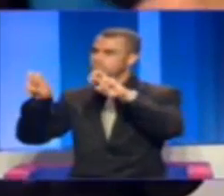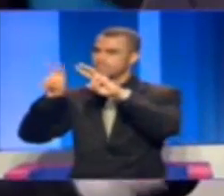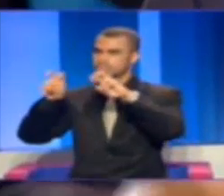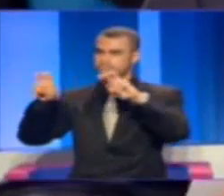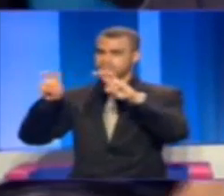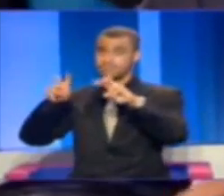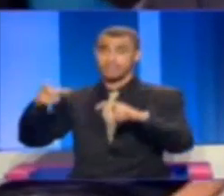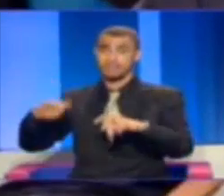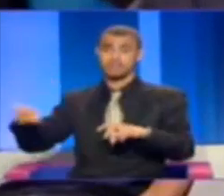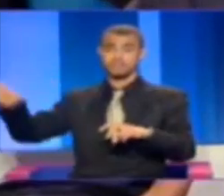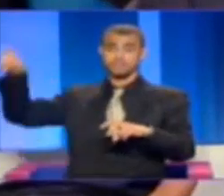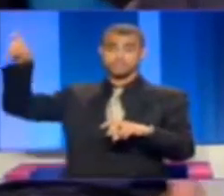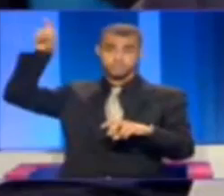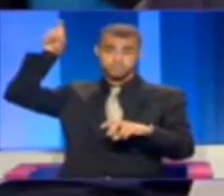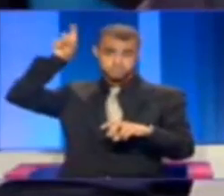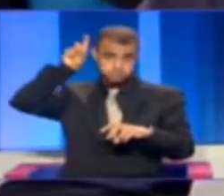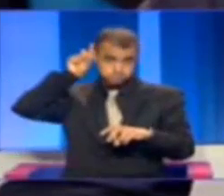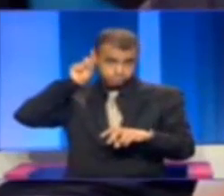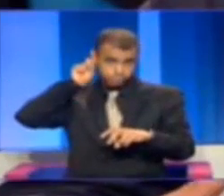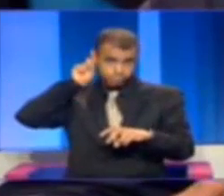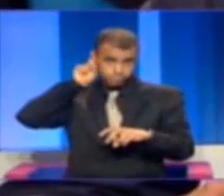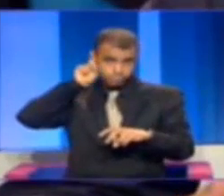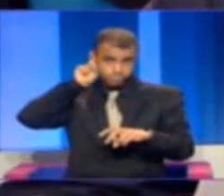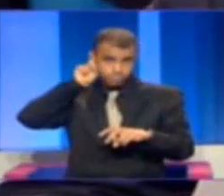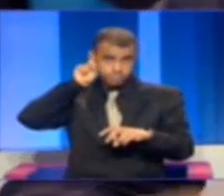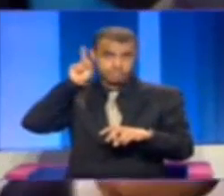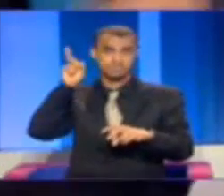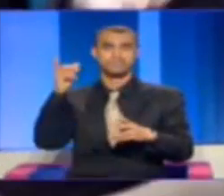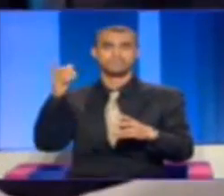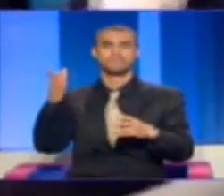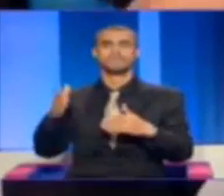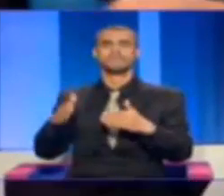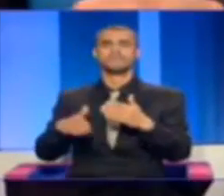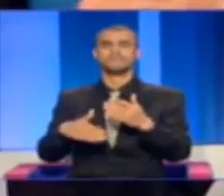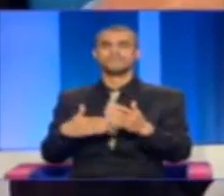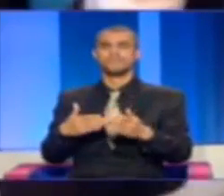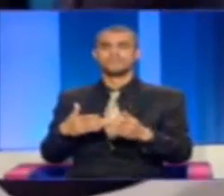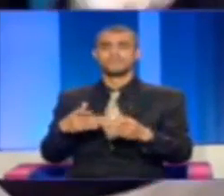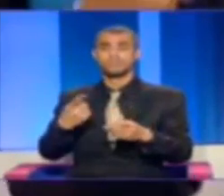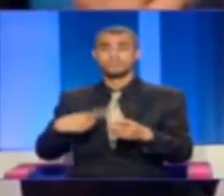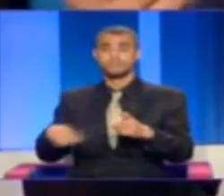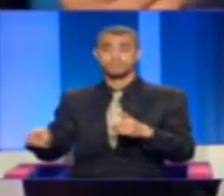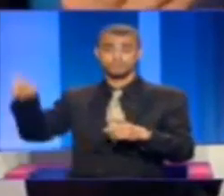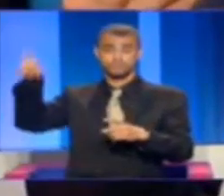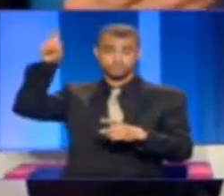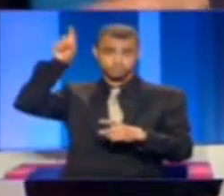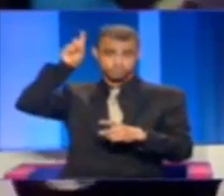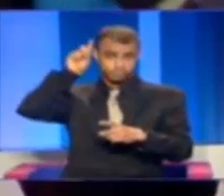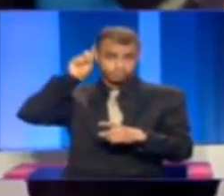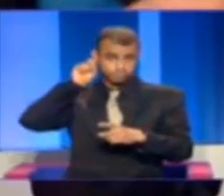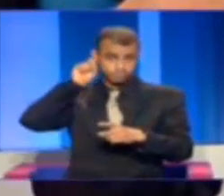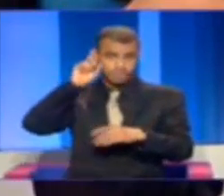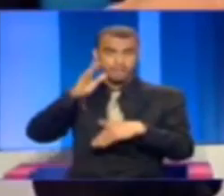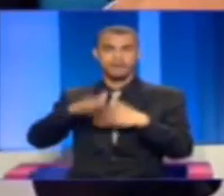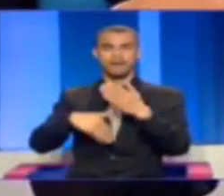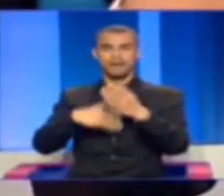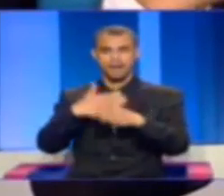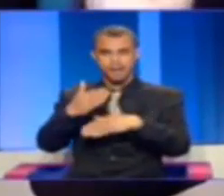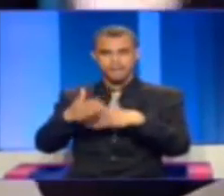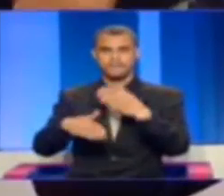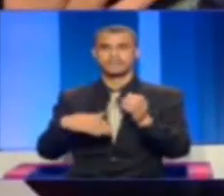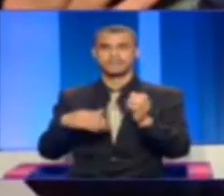ديال الدور ديال هاد المعينات السمعيه واللي تنسميهم السماعات. تنقدروا لهذا الطفل هذا اللي درنا ليه هاد المعين السمعي،